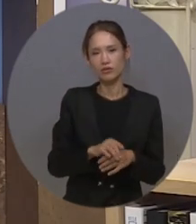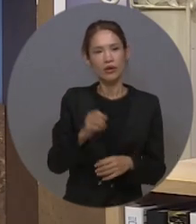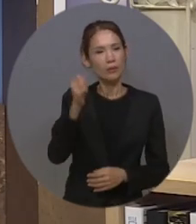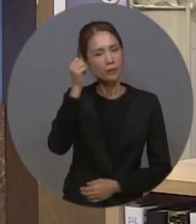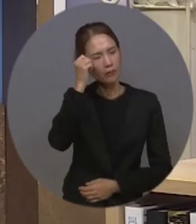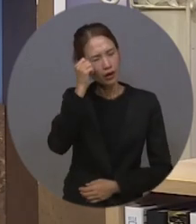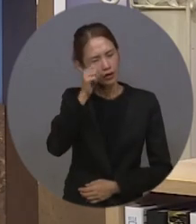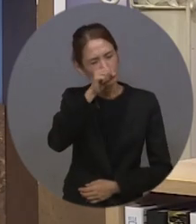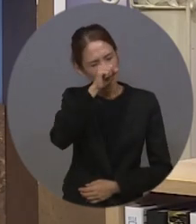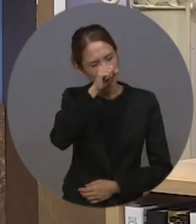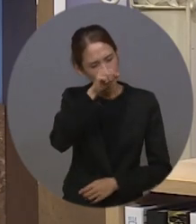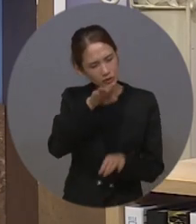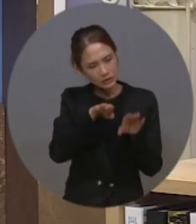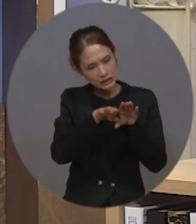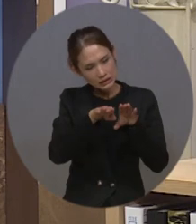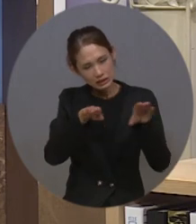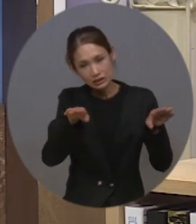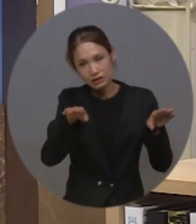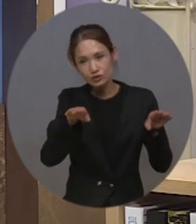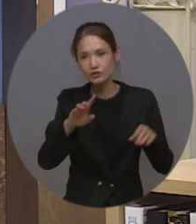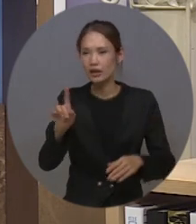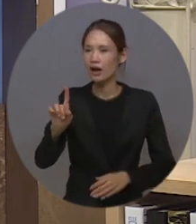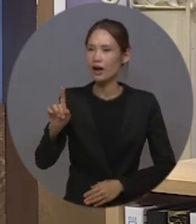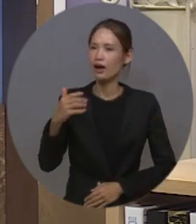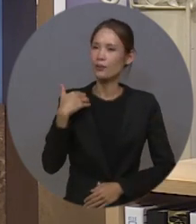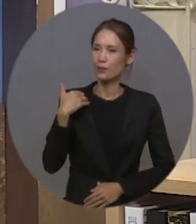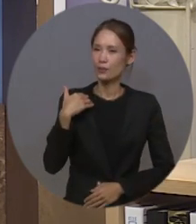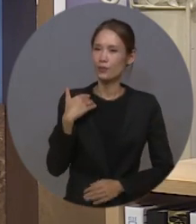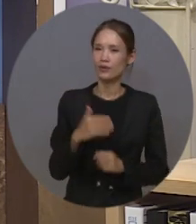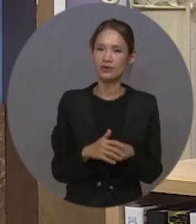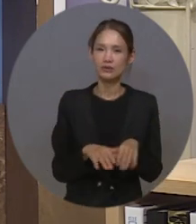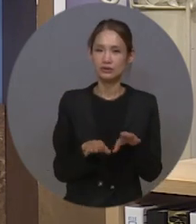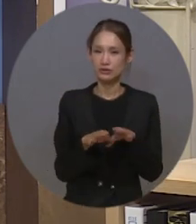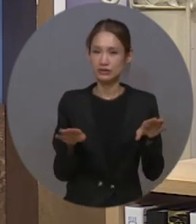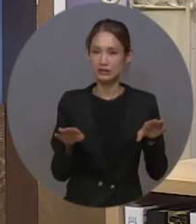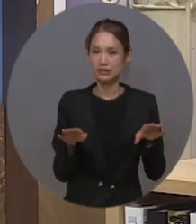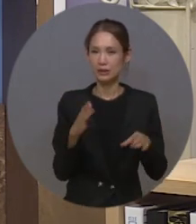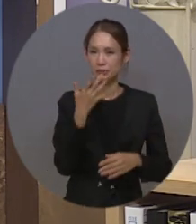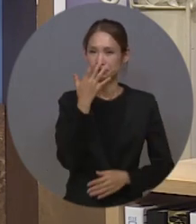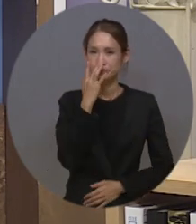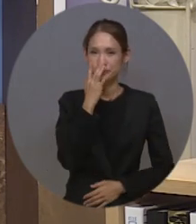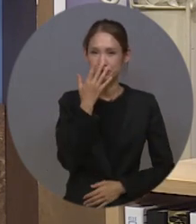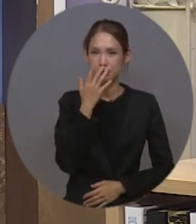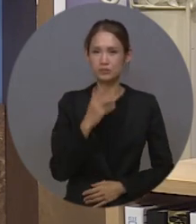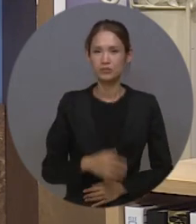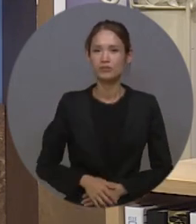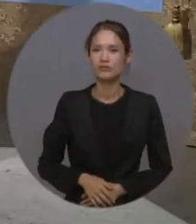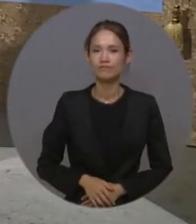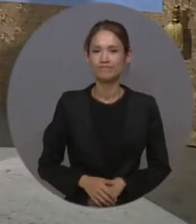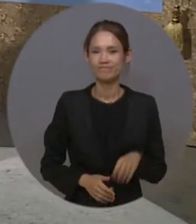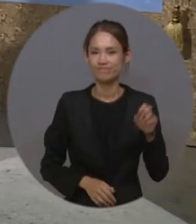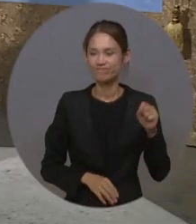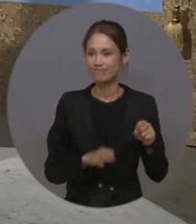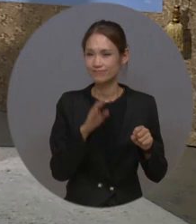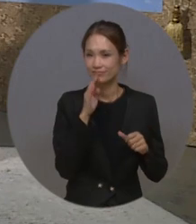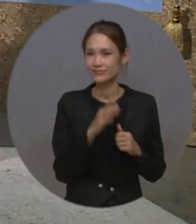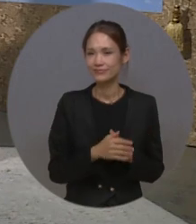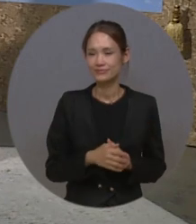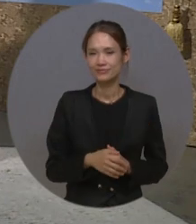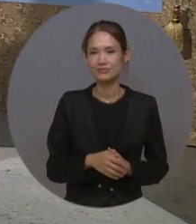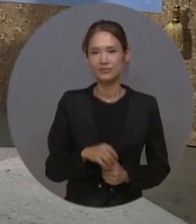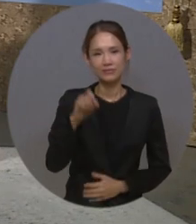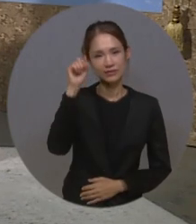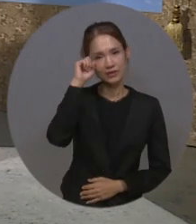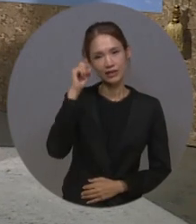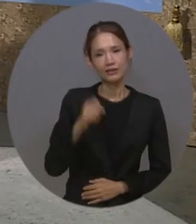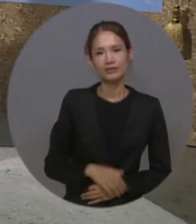베개가 좋은 건지에 네. 대해서 좀 기준 기준을 잘 모르겠더라고요. 그렇죠. 베개는 네. 우리